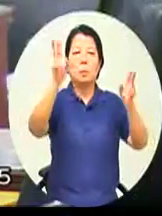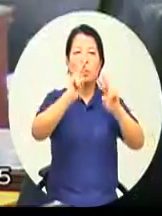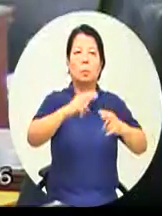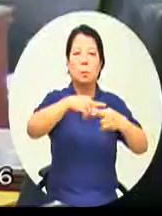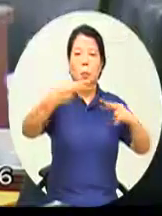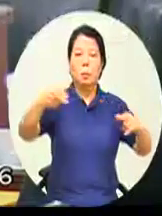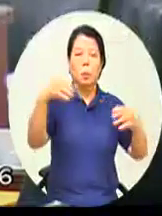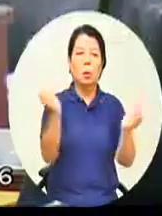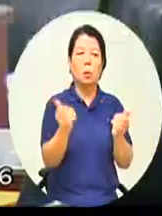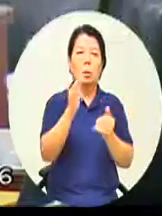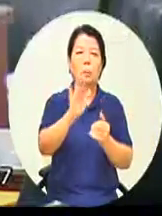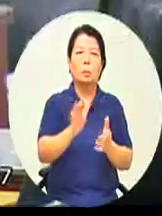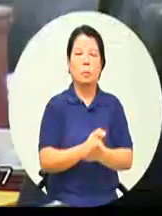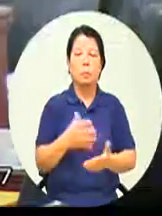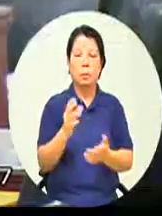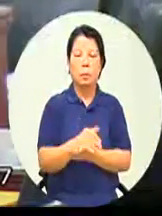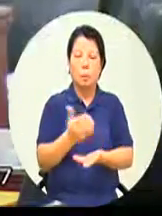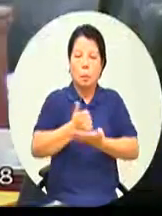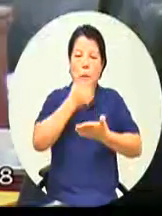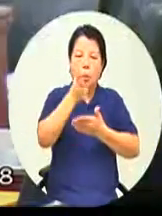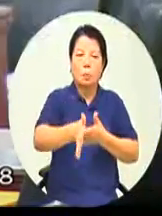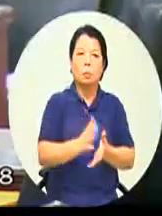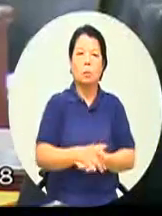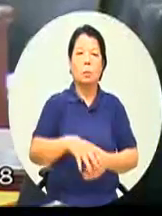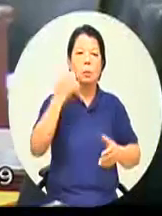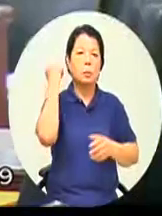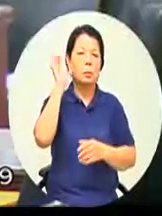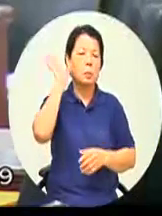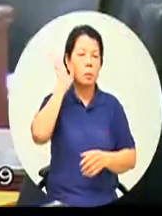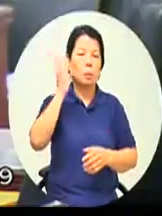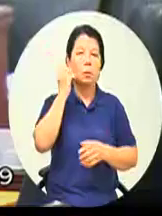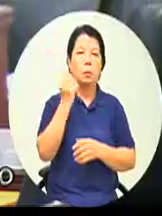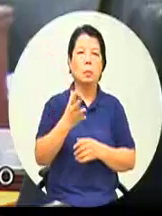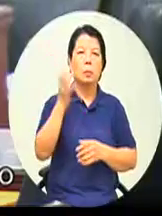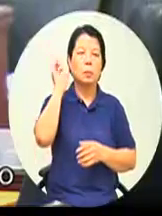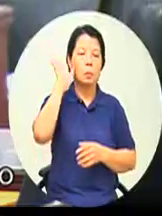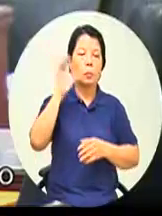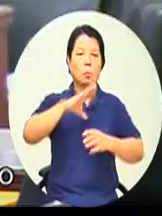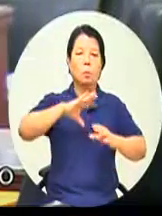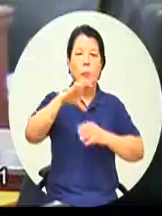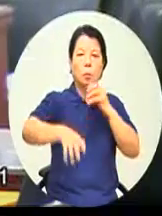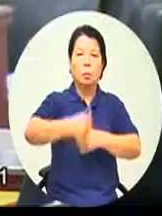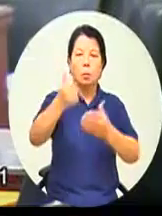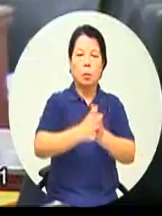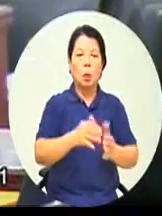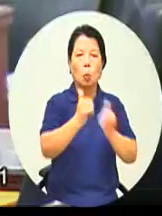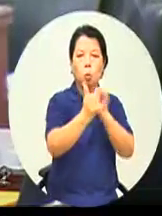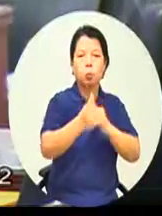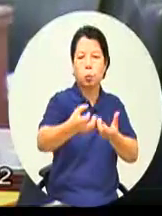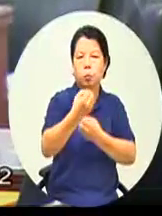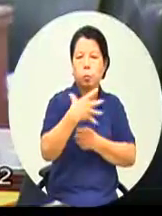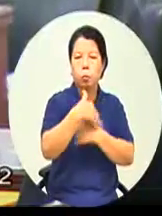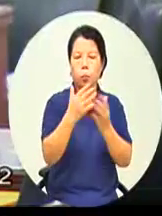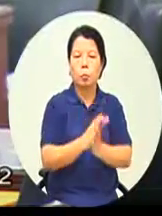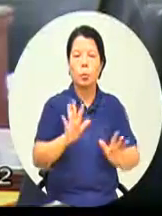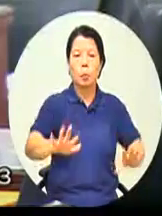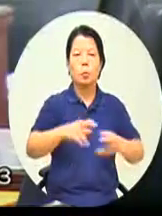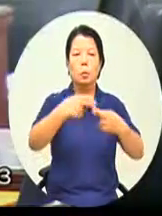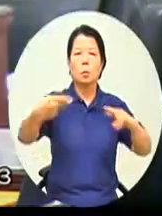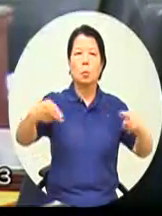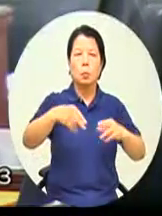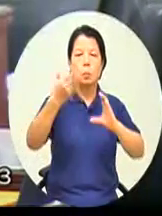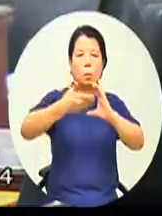但特别要请教我们的新闻局长，其实非常多的我们的市民朋友跟我反映，我们在有线电视的部